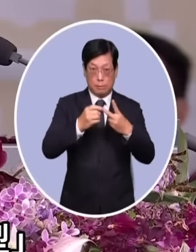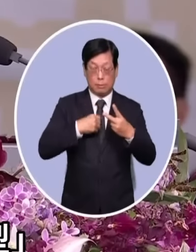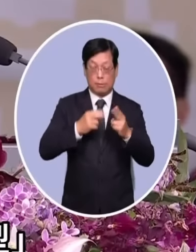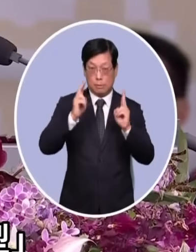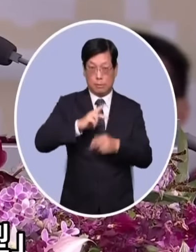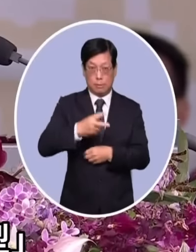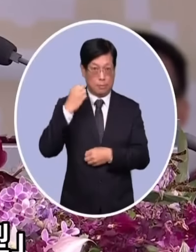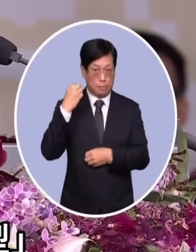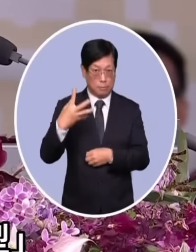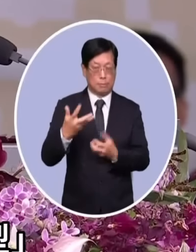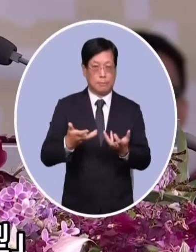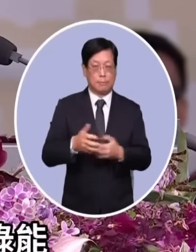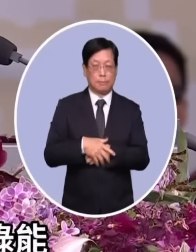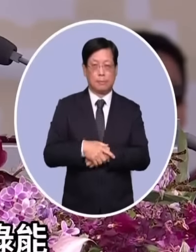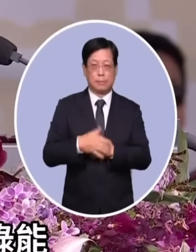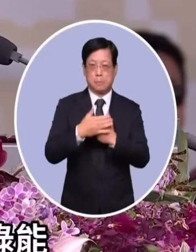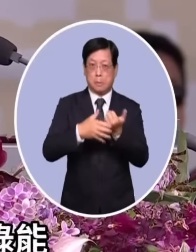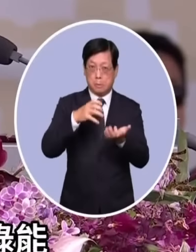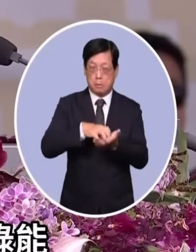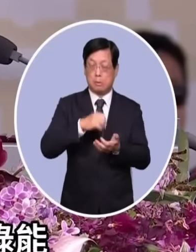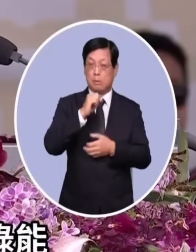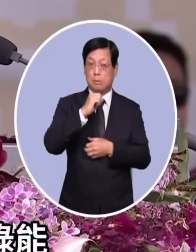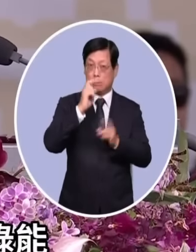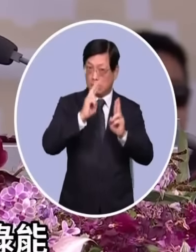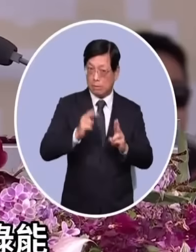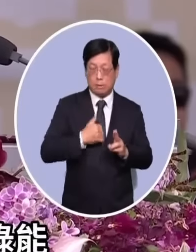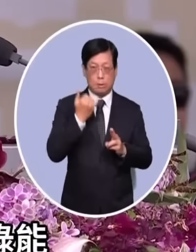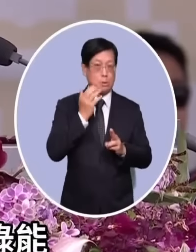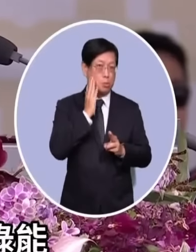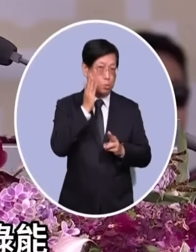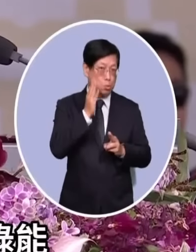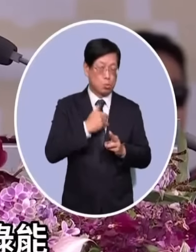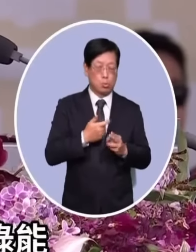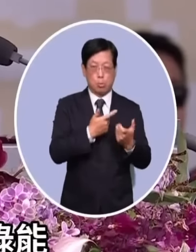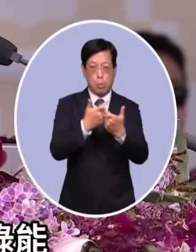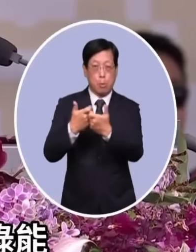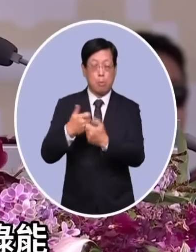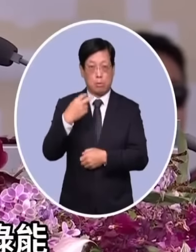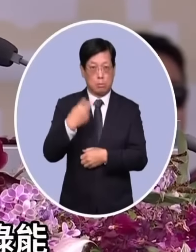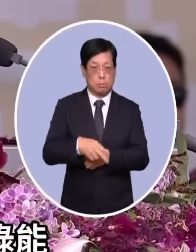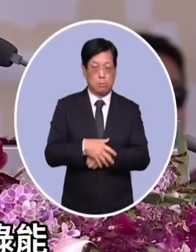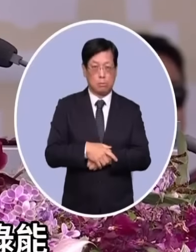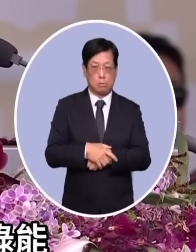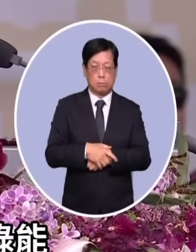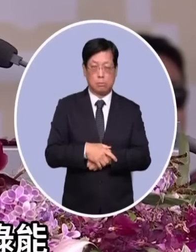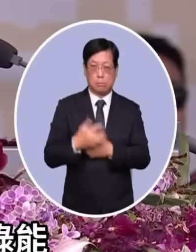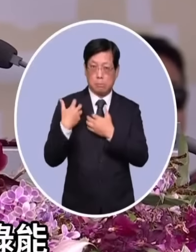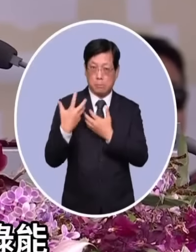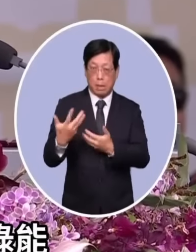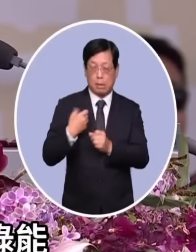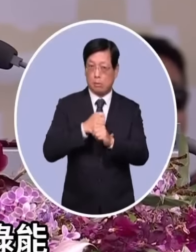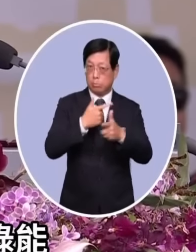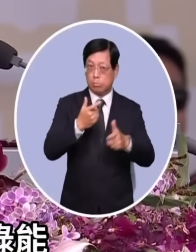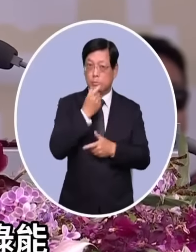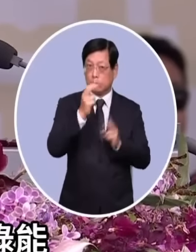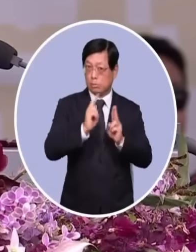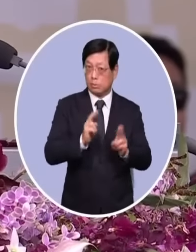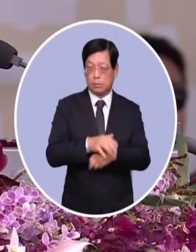源转型，确保电力稳定供应，并透过发展多元绿